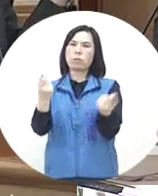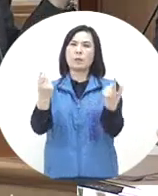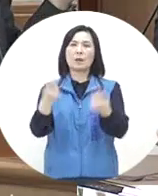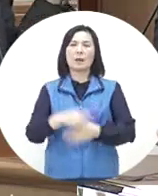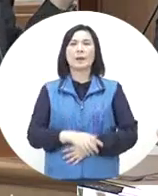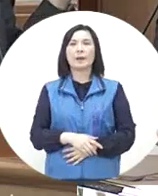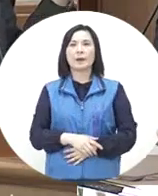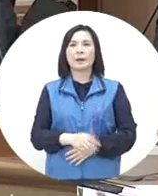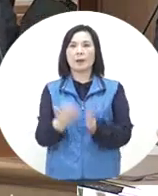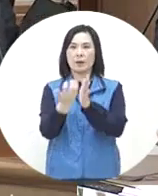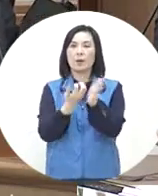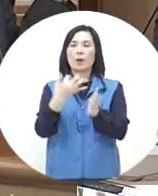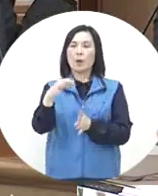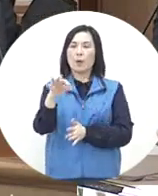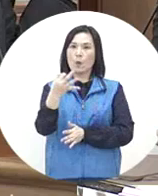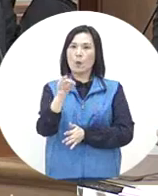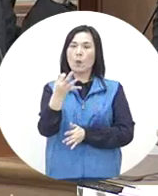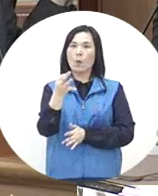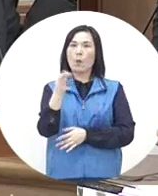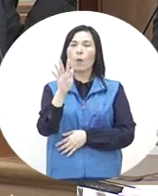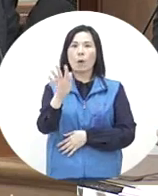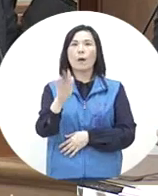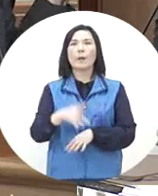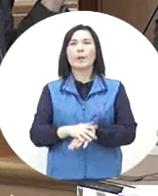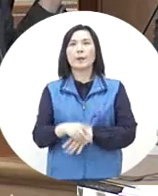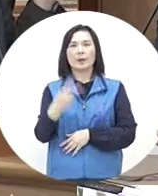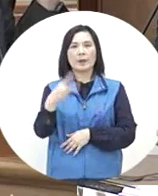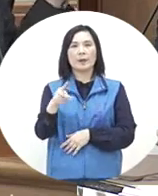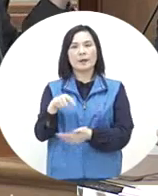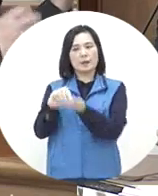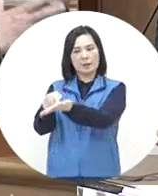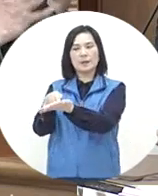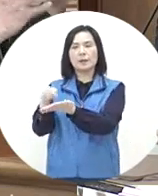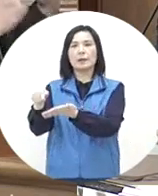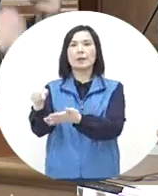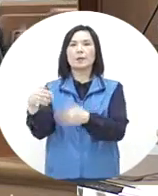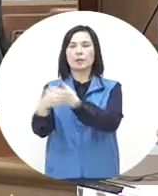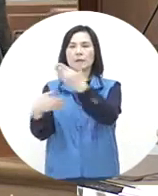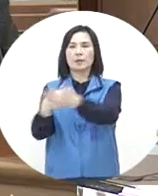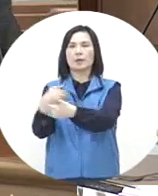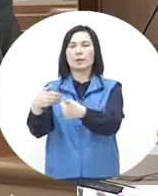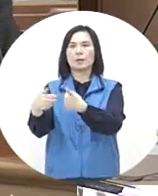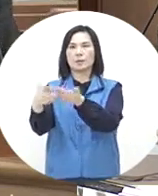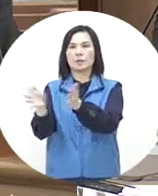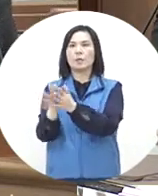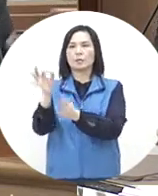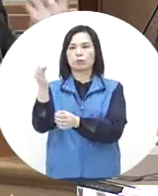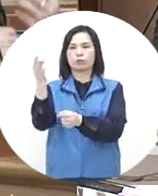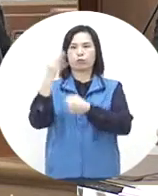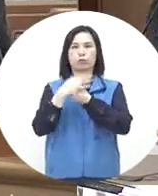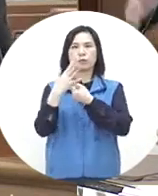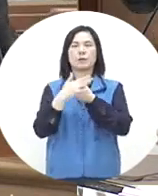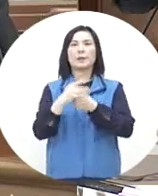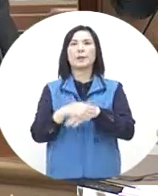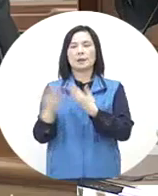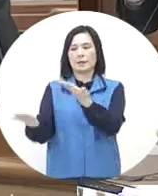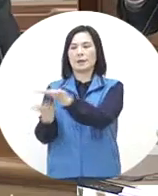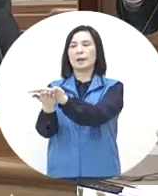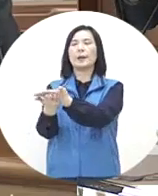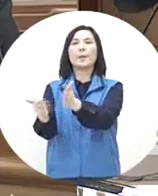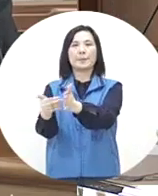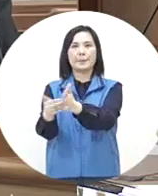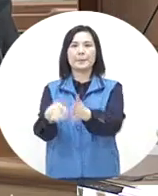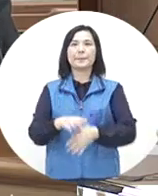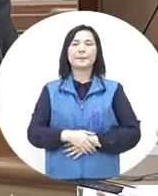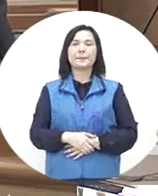我们要额外争取这个科故事交通部这边的这个其他的一个专案预算。好，这个已经送出去了哈。 请拜托起